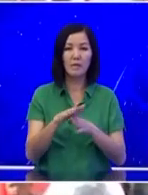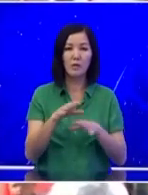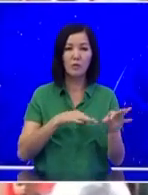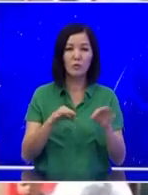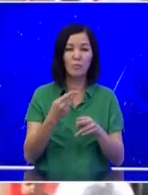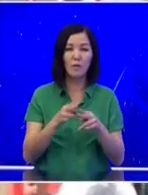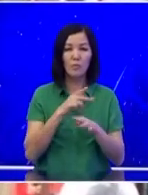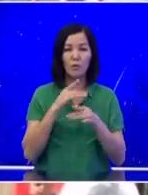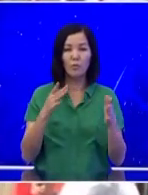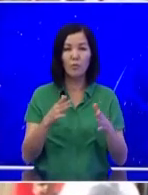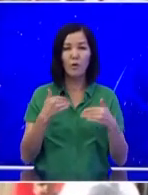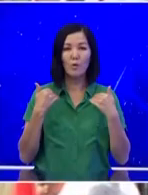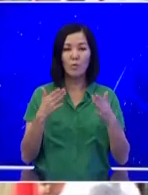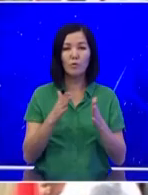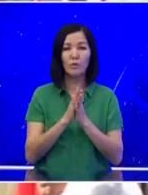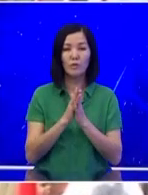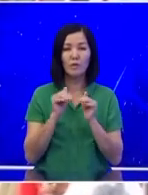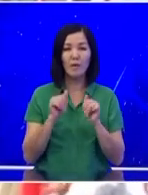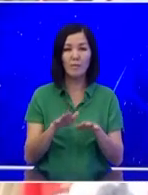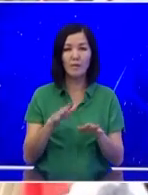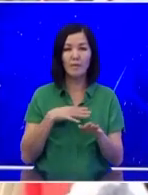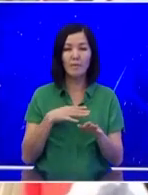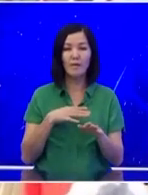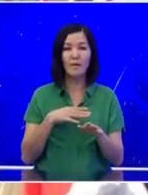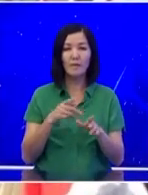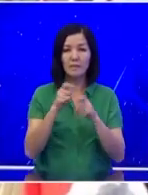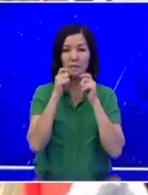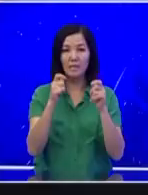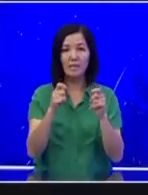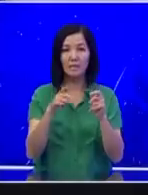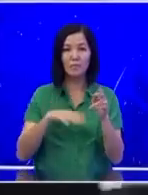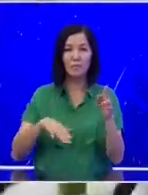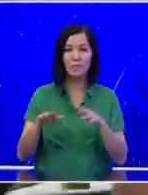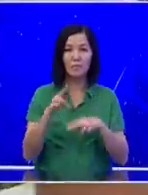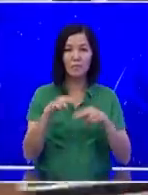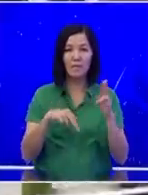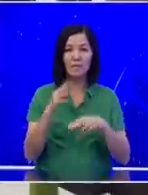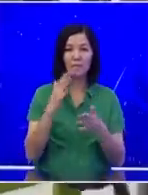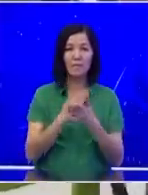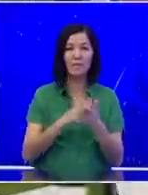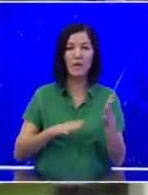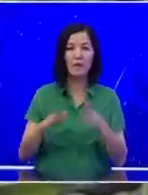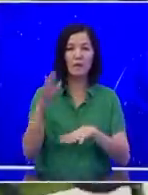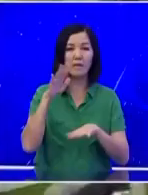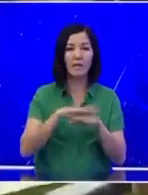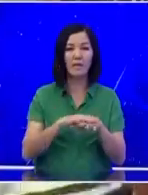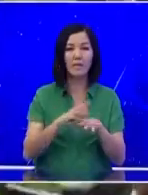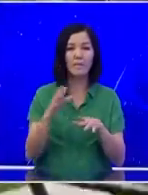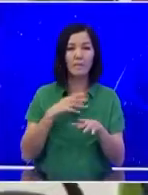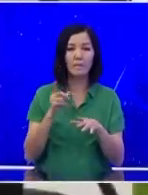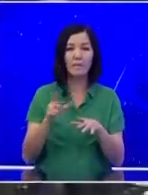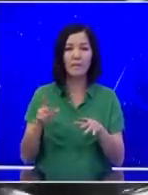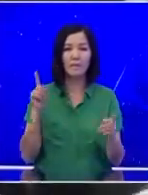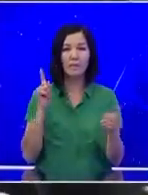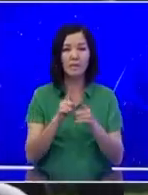да олардың өтінішін қабылдап, осындай алаң салып берді. Саябақ ашылымында аудан әкімі меценаттармен кездесті.